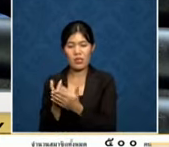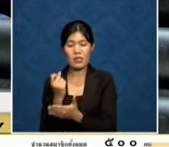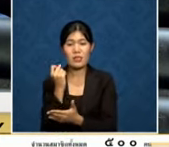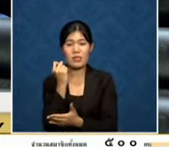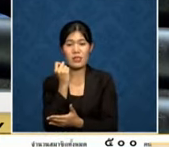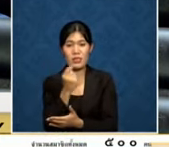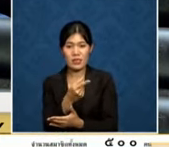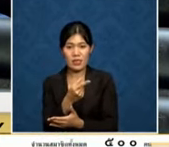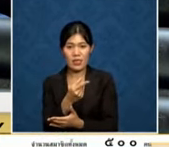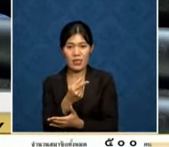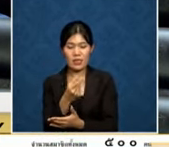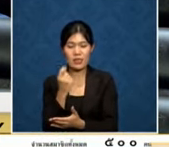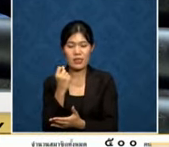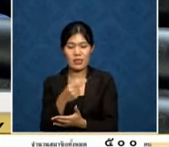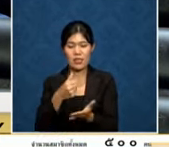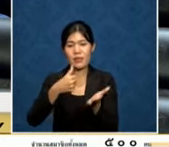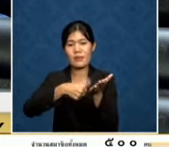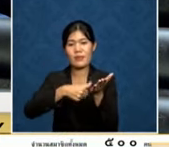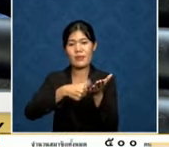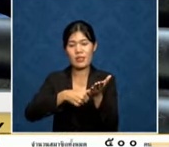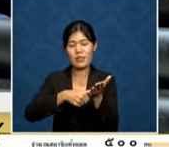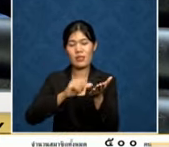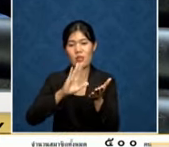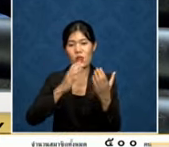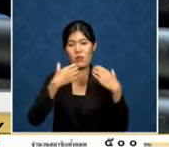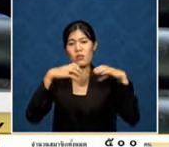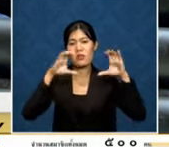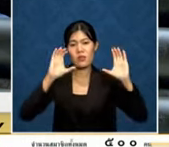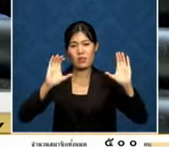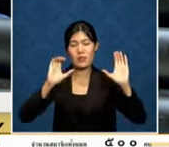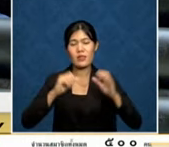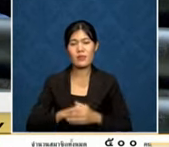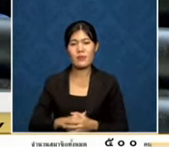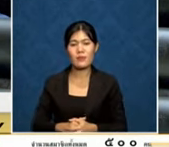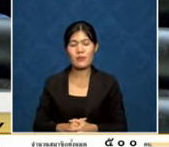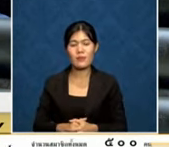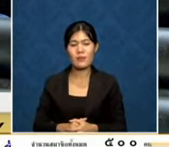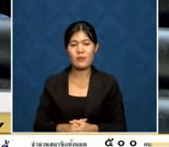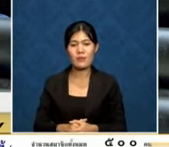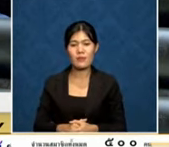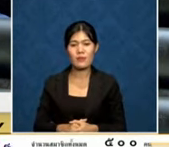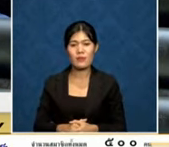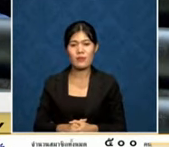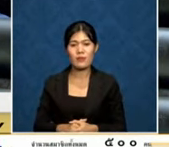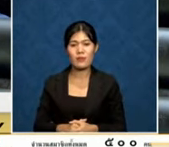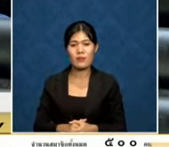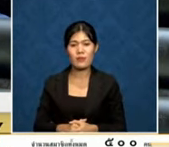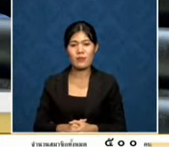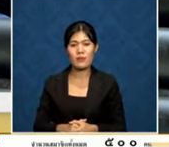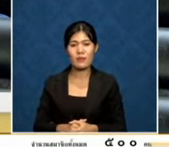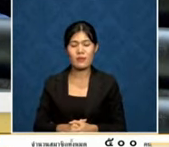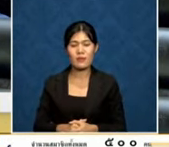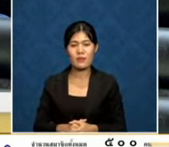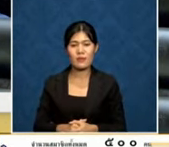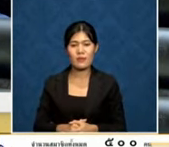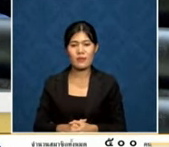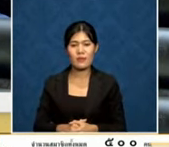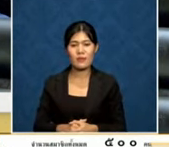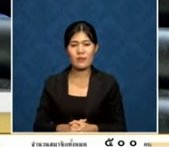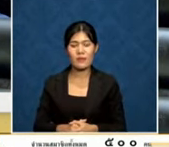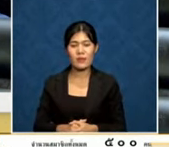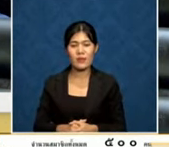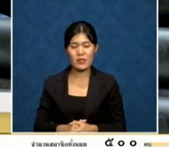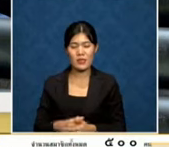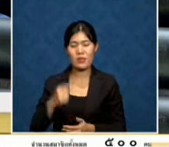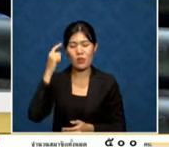ท่านนายกท่านเป็นอดีต CEOของบริษัทใหญ่เข้าใจว่าท่านจะเข้าใจเรื่องการเงินดีวัน